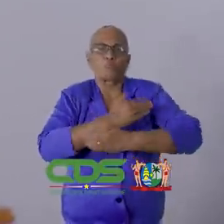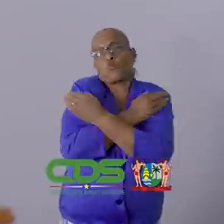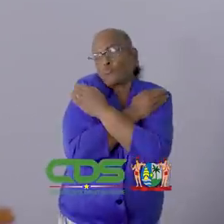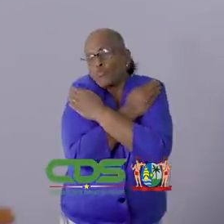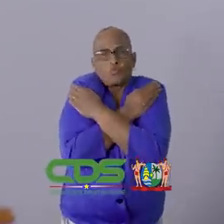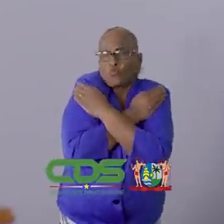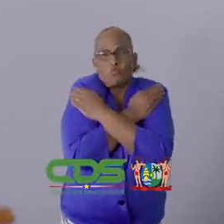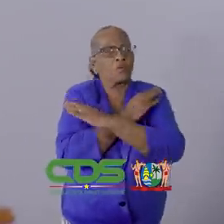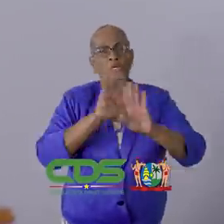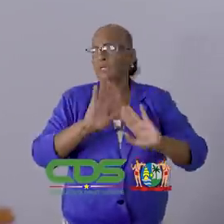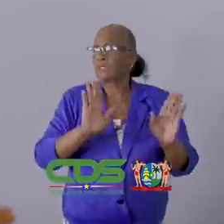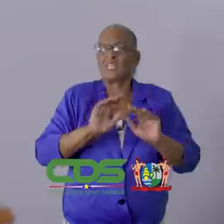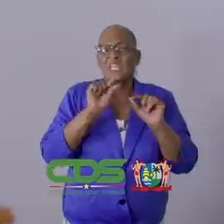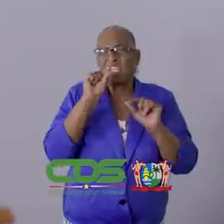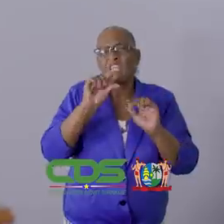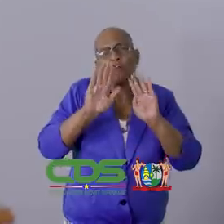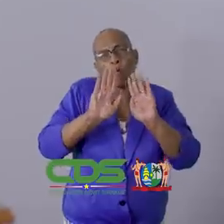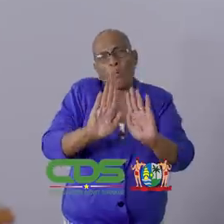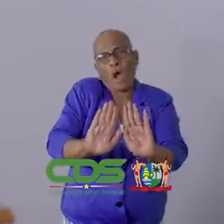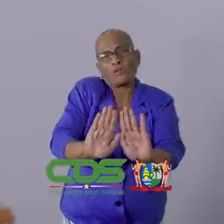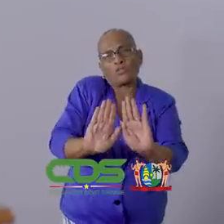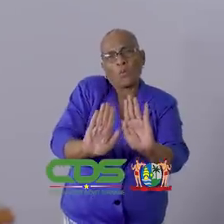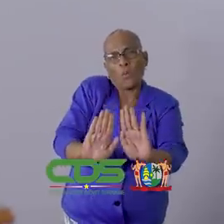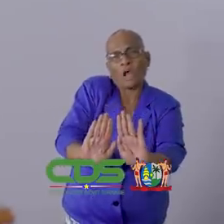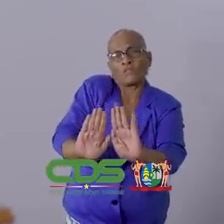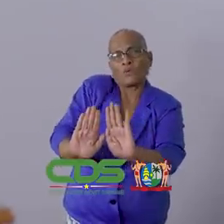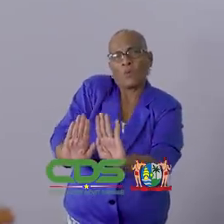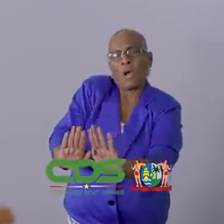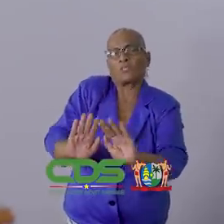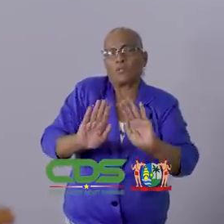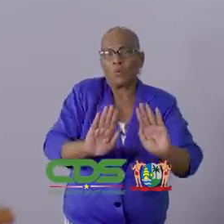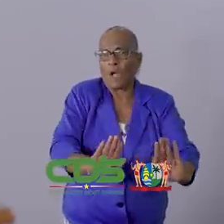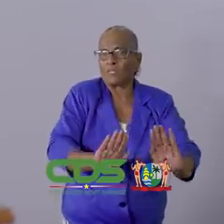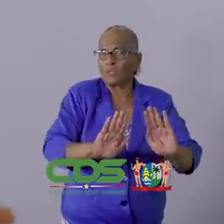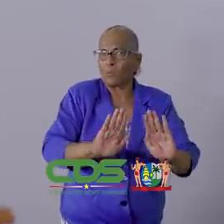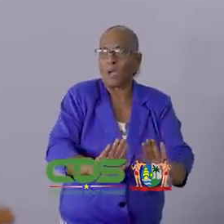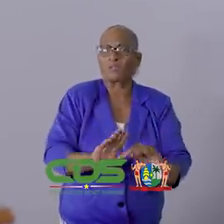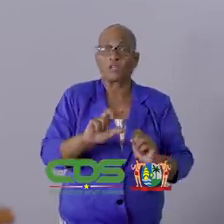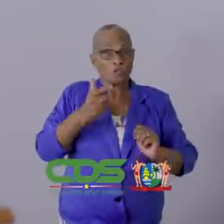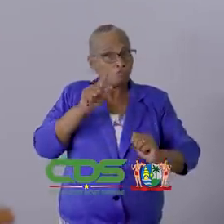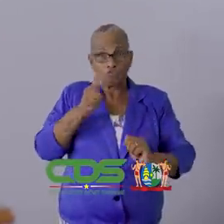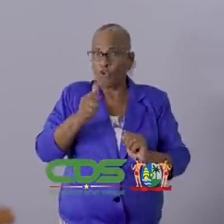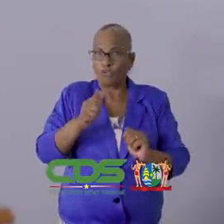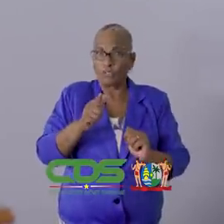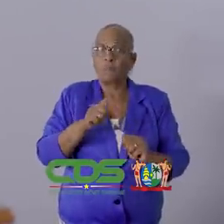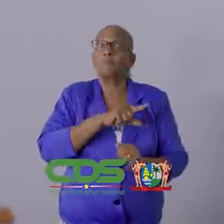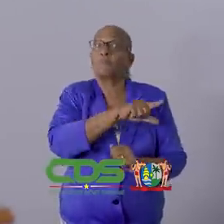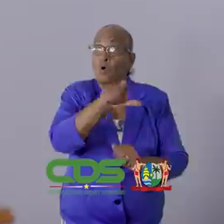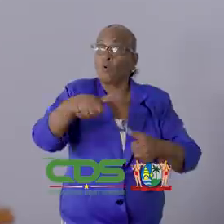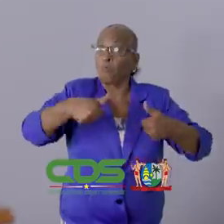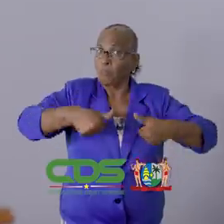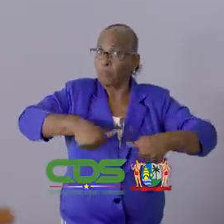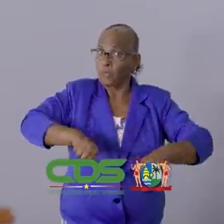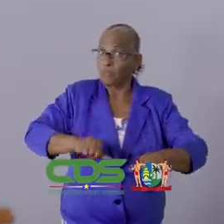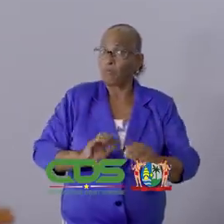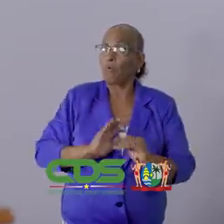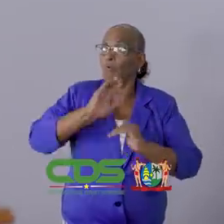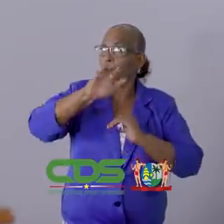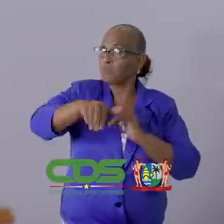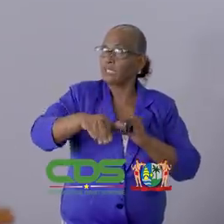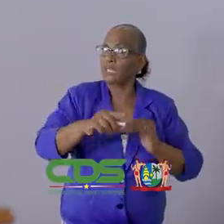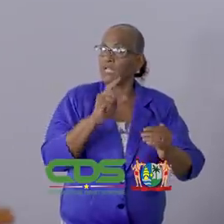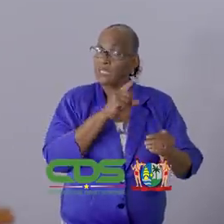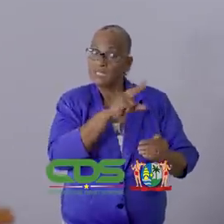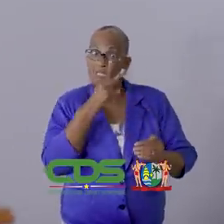de warme brassas moeten nog even uitblijven. Ja, maar het is ook uw plicht overtredingen